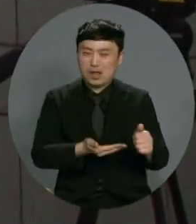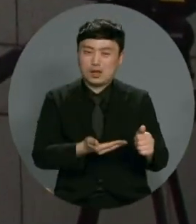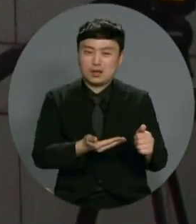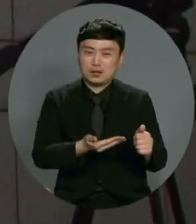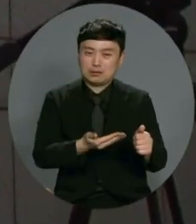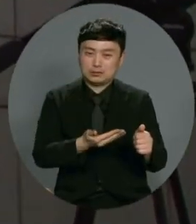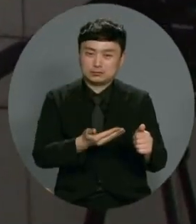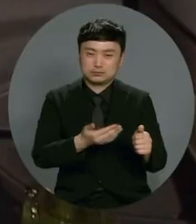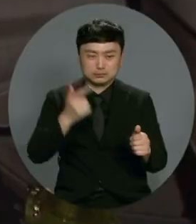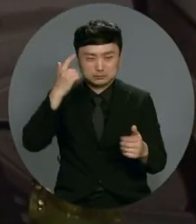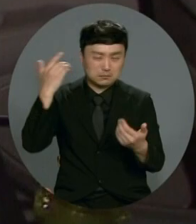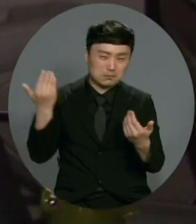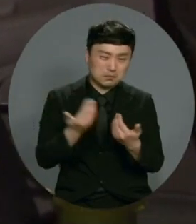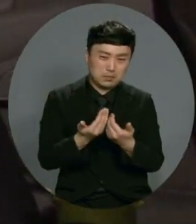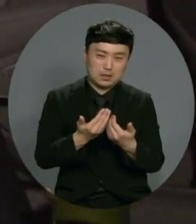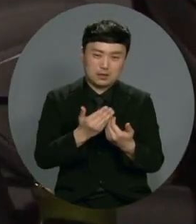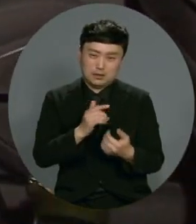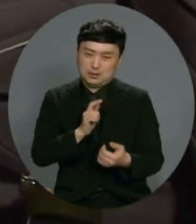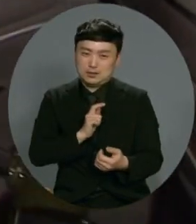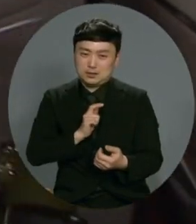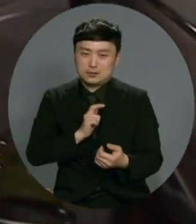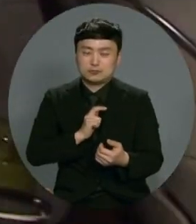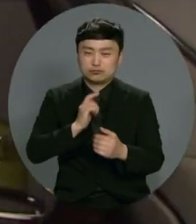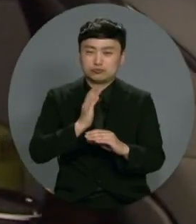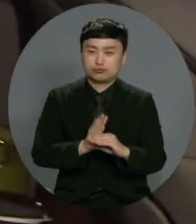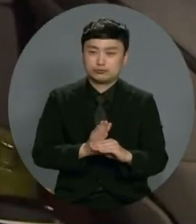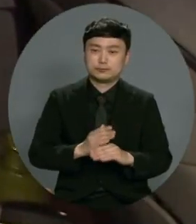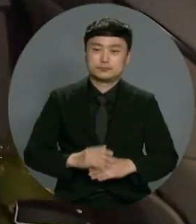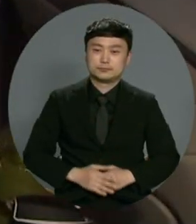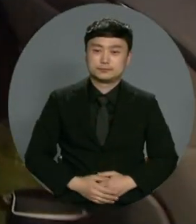아니냐며 반발하고 있습니다 MBC 뉴스 신병철입니다